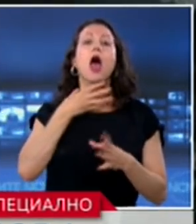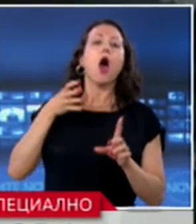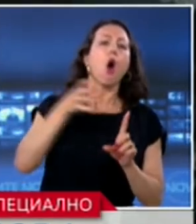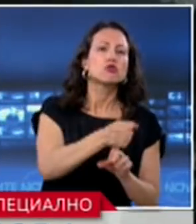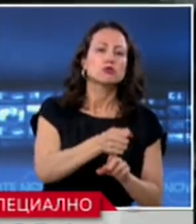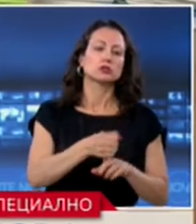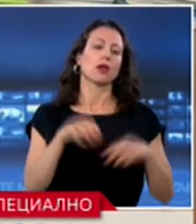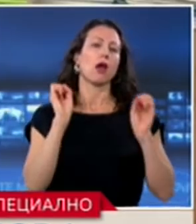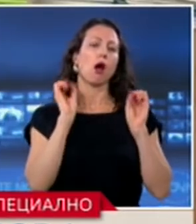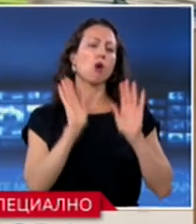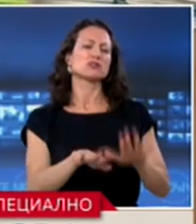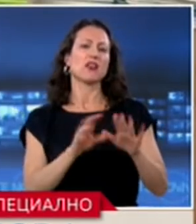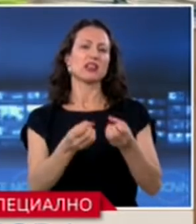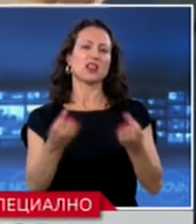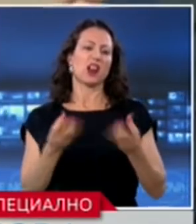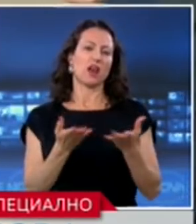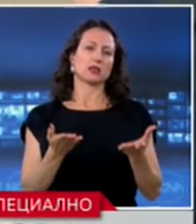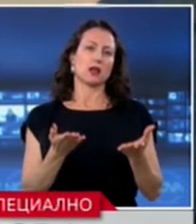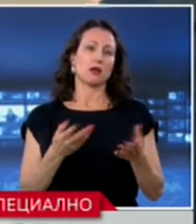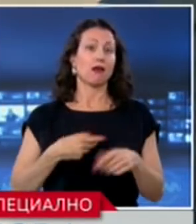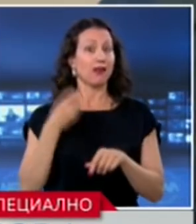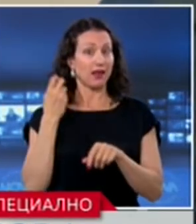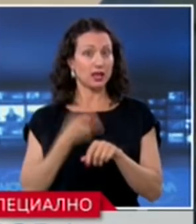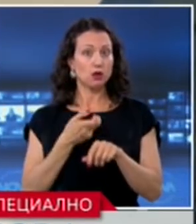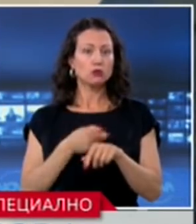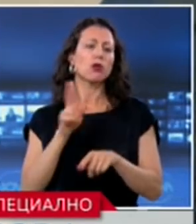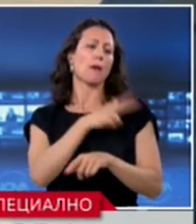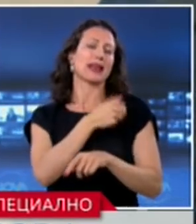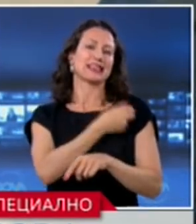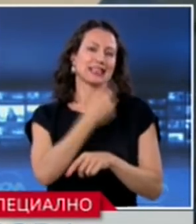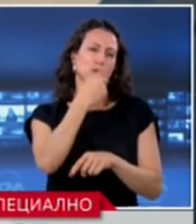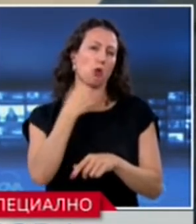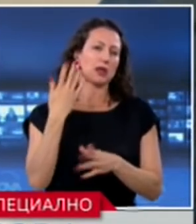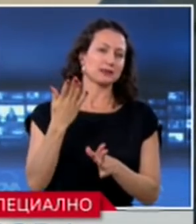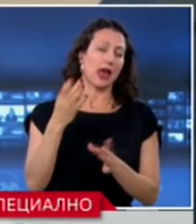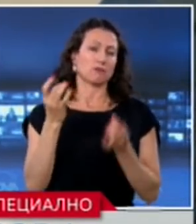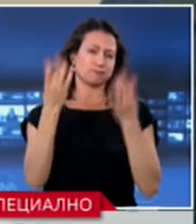И доктора, който там е, там на медицинско лице, доктор, който такова,